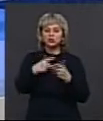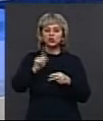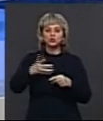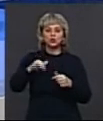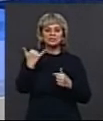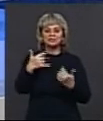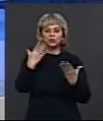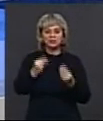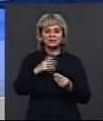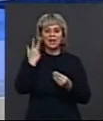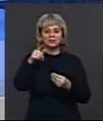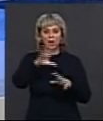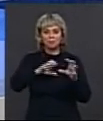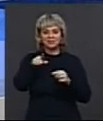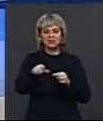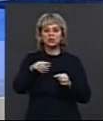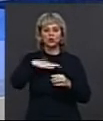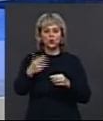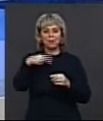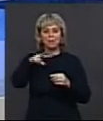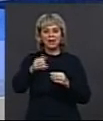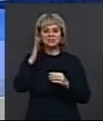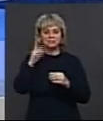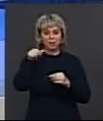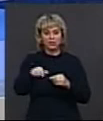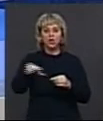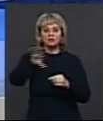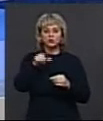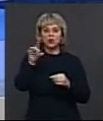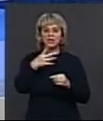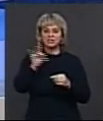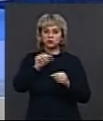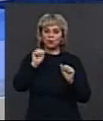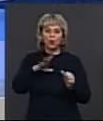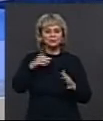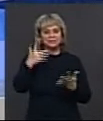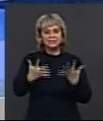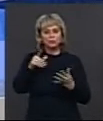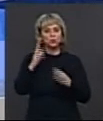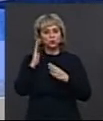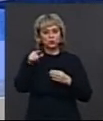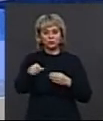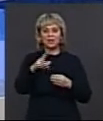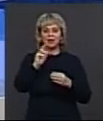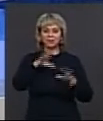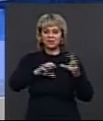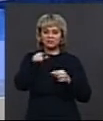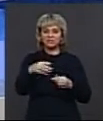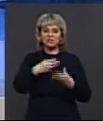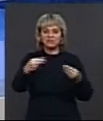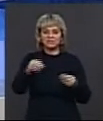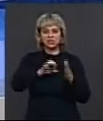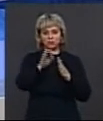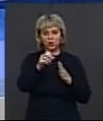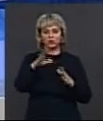что сегодня день, когда медведи, кроме полярных, ложатся в спячку. Но в теплом Ростове могут быть сомнения, уснут ли косолапые при весенней